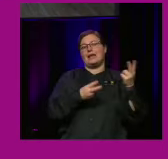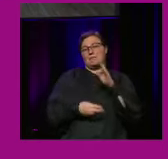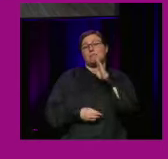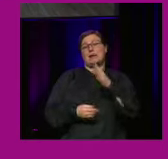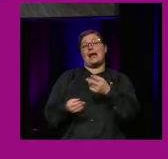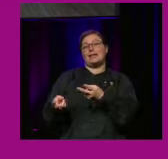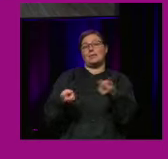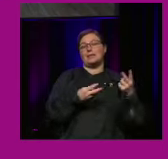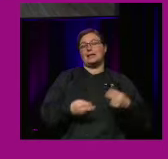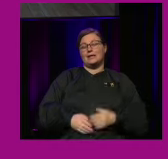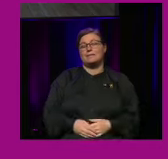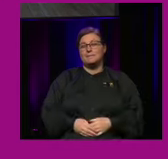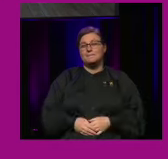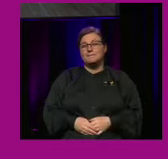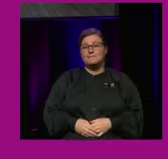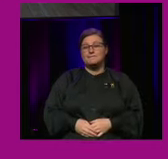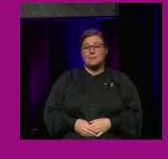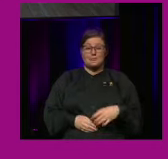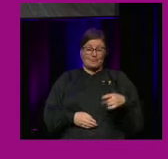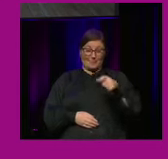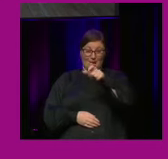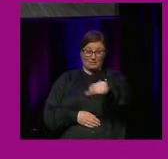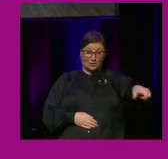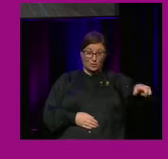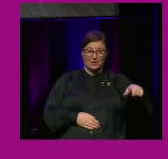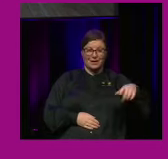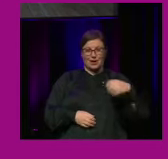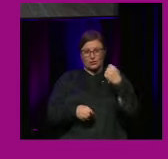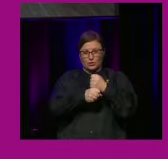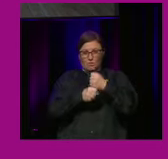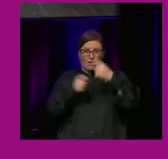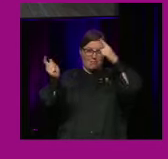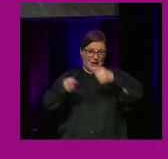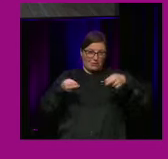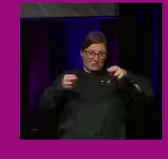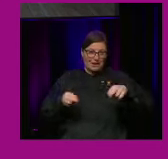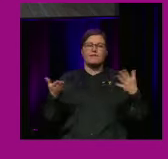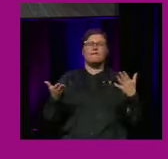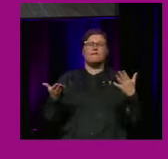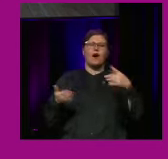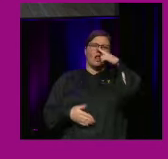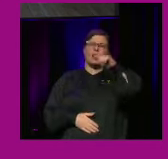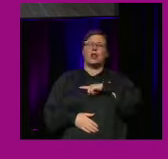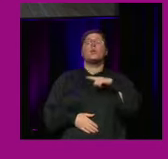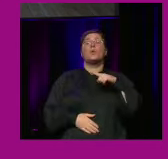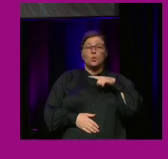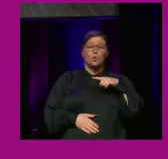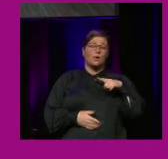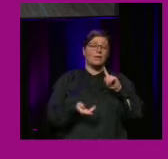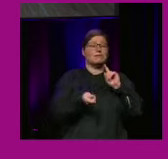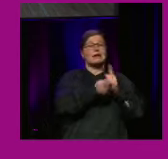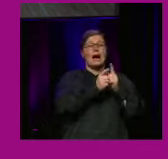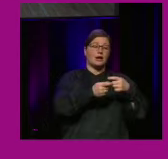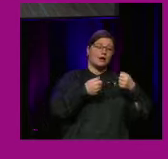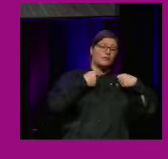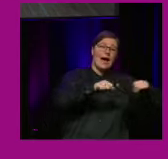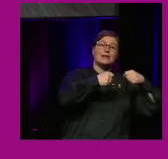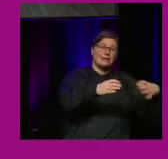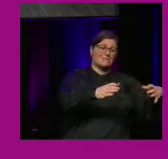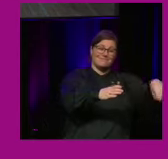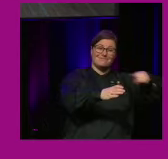Och det de här människorättsförsvararna får utstå, det är när de till exempel skapar verksamhet kring nationella